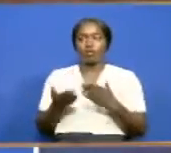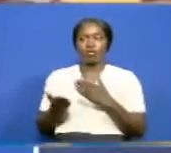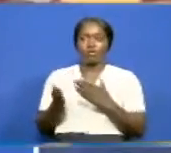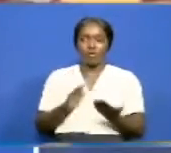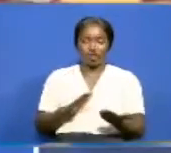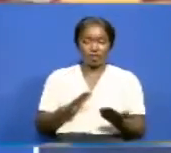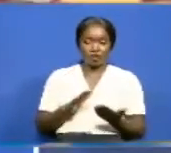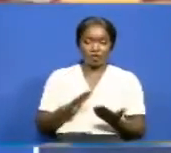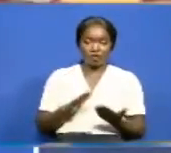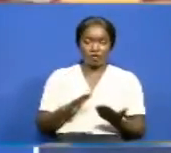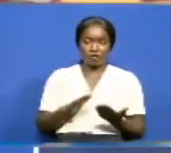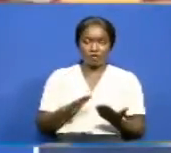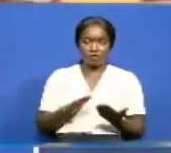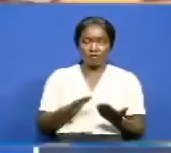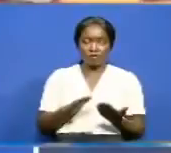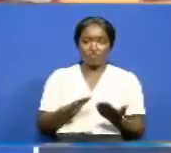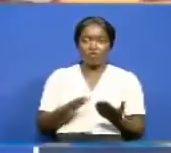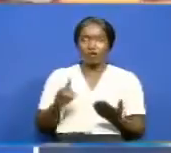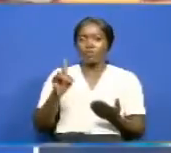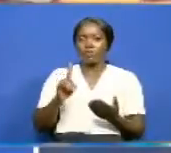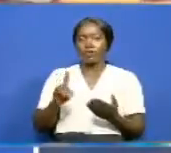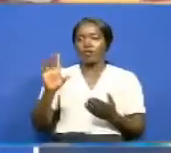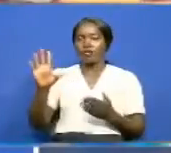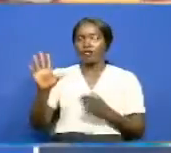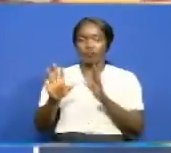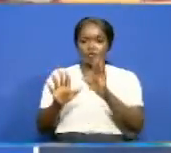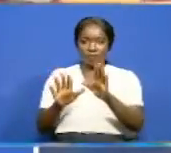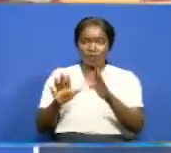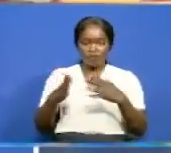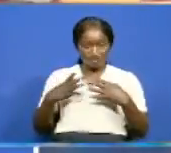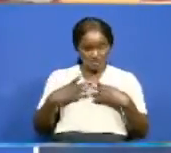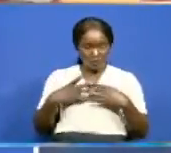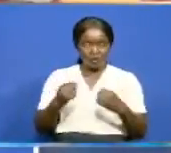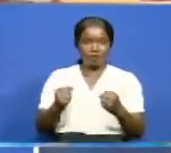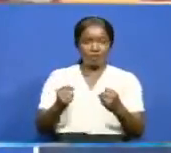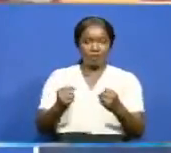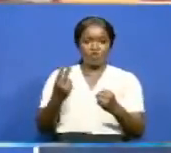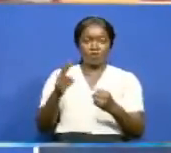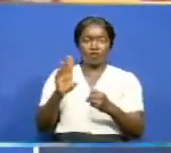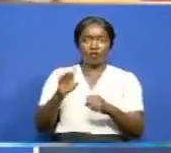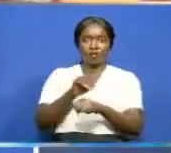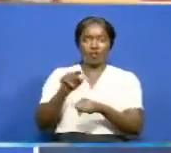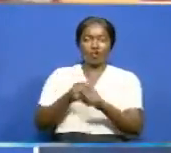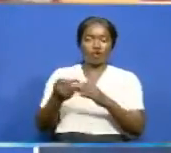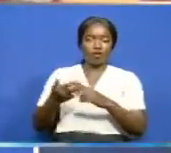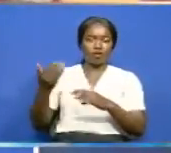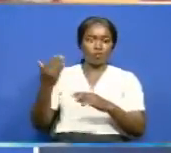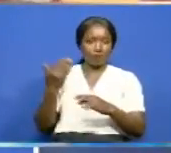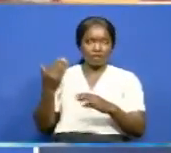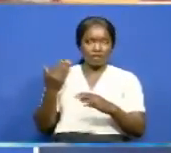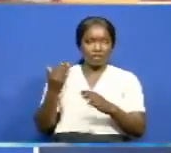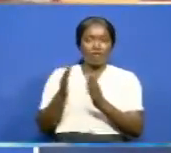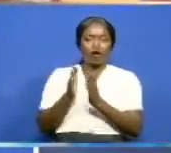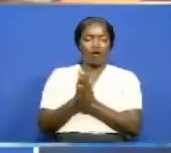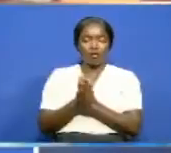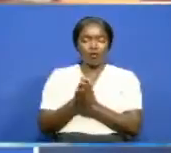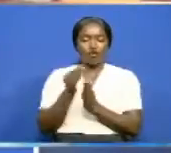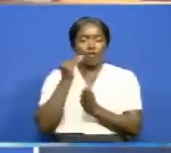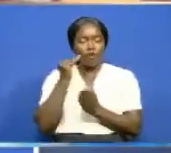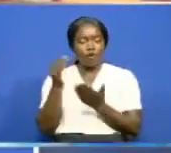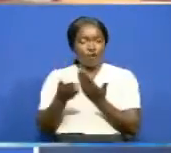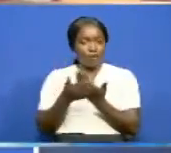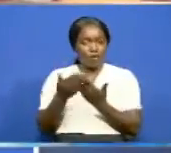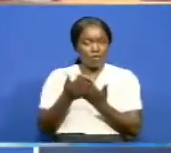dunia. Wagonjwa 155 wamepona katika muda wa saa 24 katika mpango wa kuwahudumia wagonjwa nyumbani na